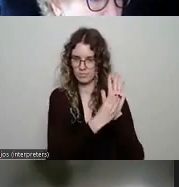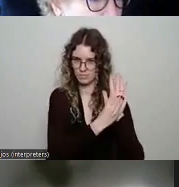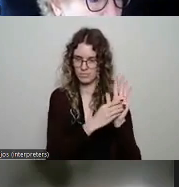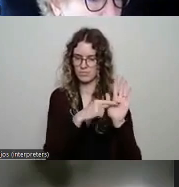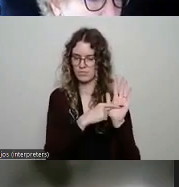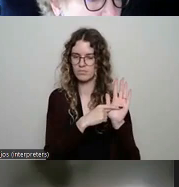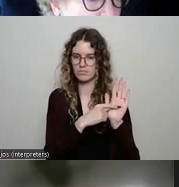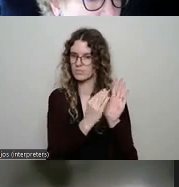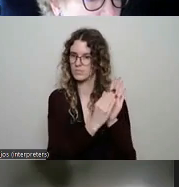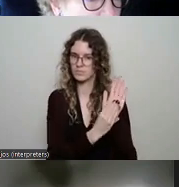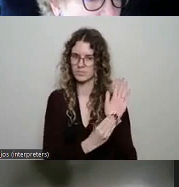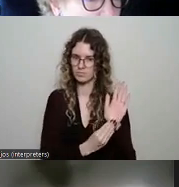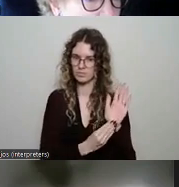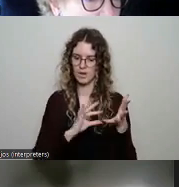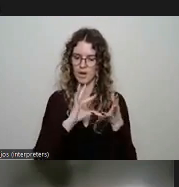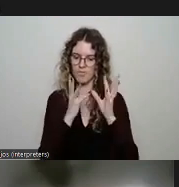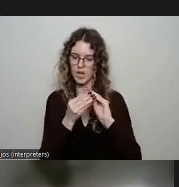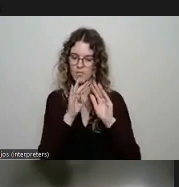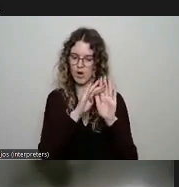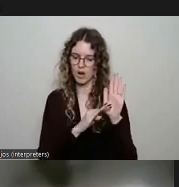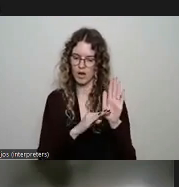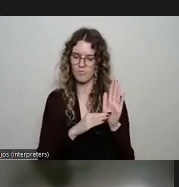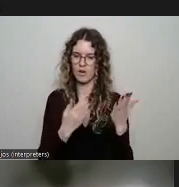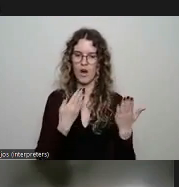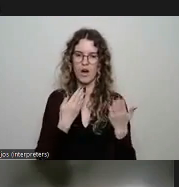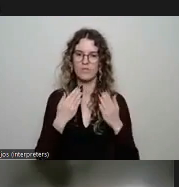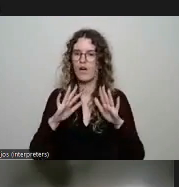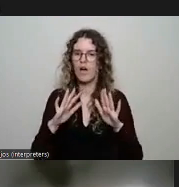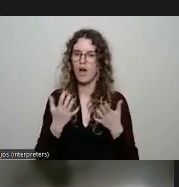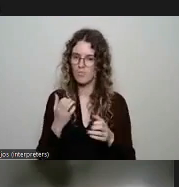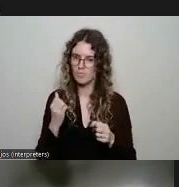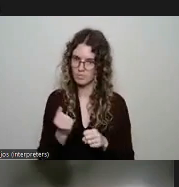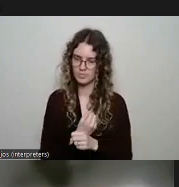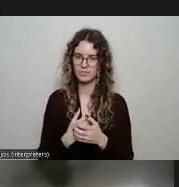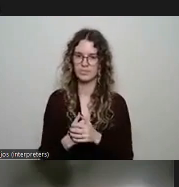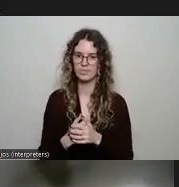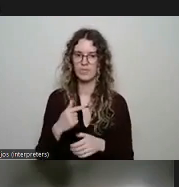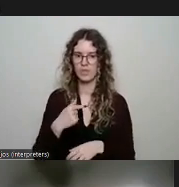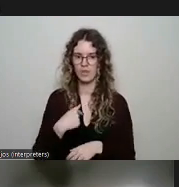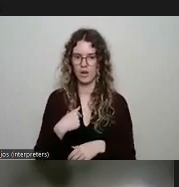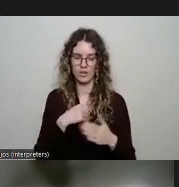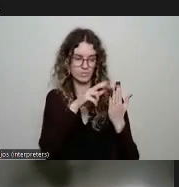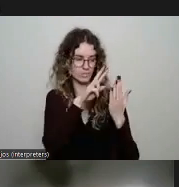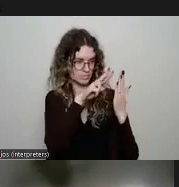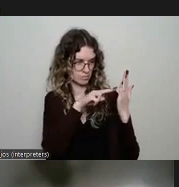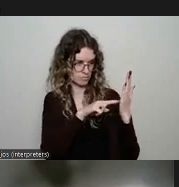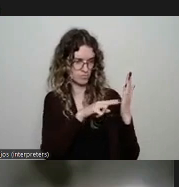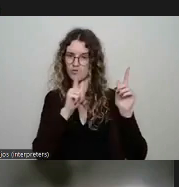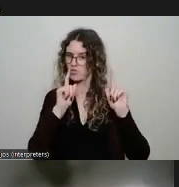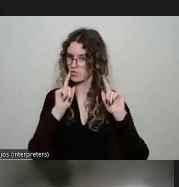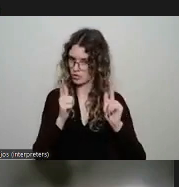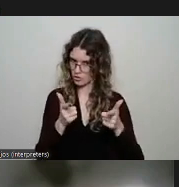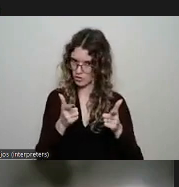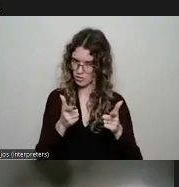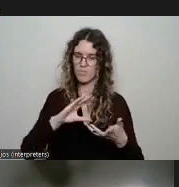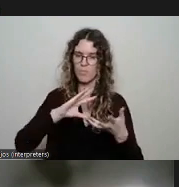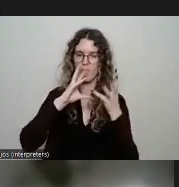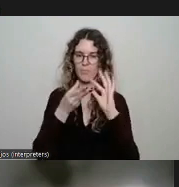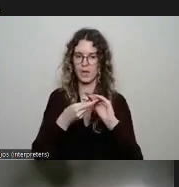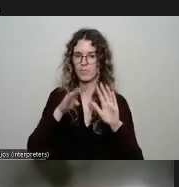atrodyti bendrosios programos. Ir aš tiesiog tą punktą pasižiūrėjau tikrai. Toks ir yra, kad bendrosios